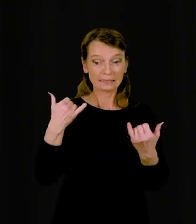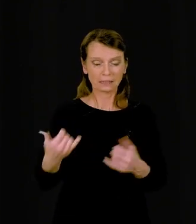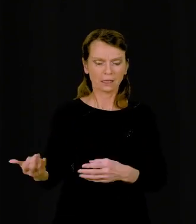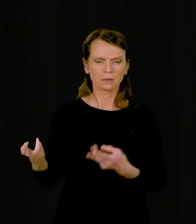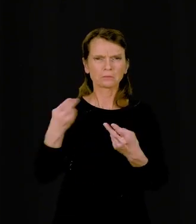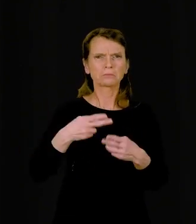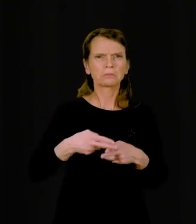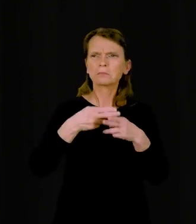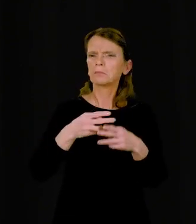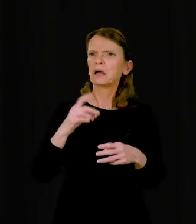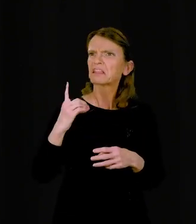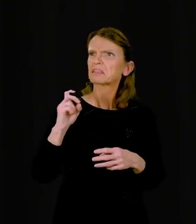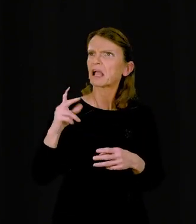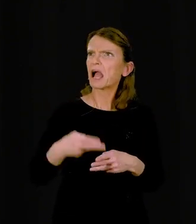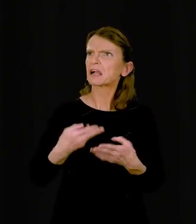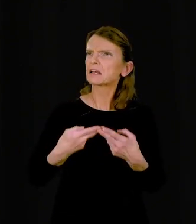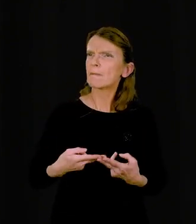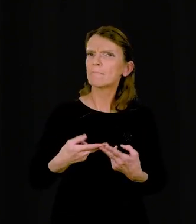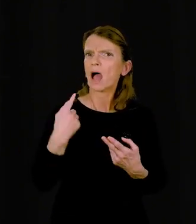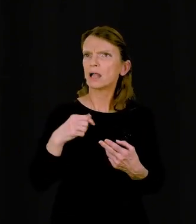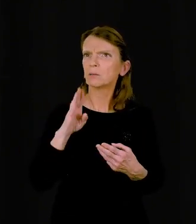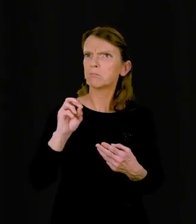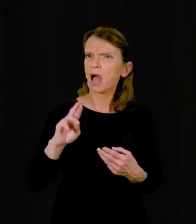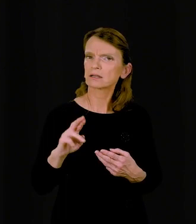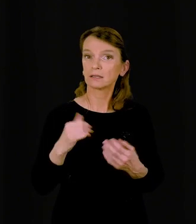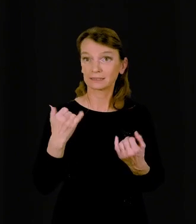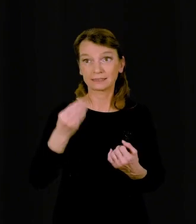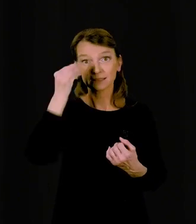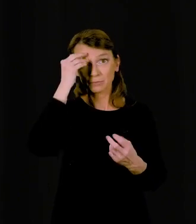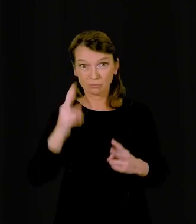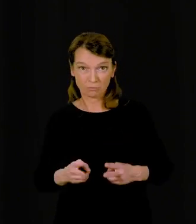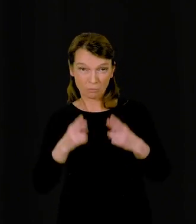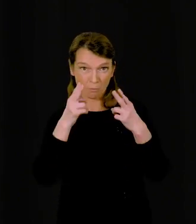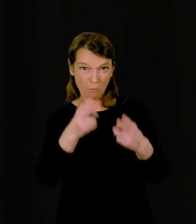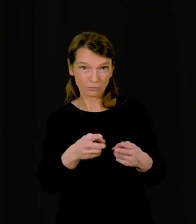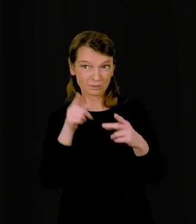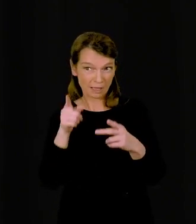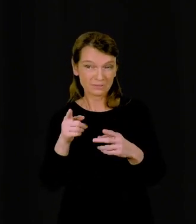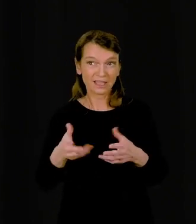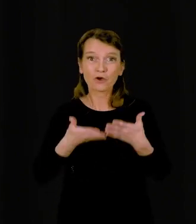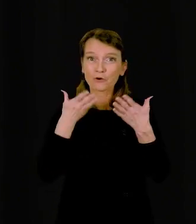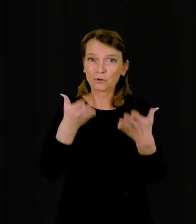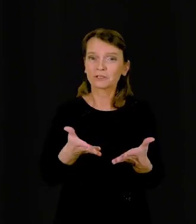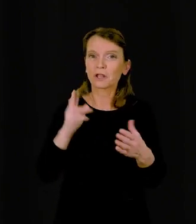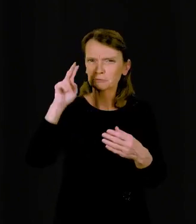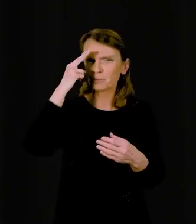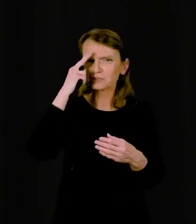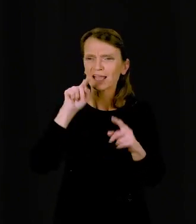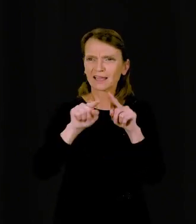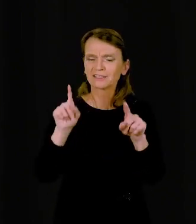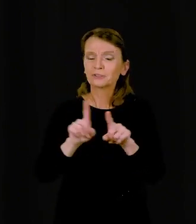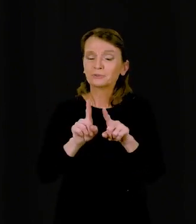se letos spominjamo mostu, kjer se je rodilo marsikatero spoznanje in kjer je vzklila tudi kakšna